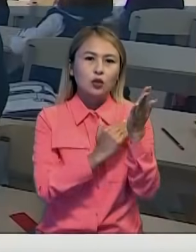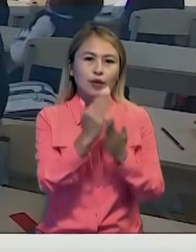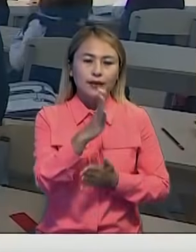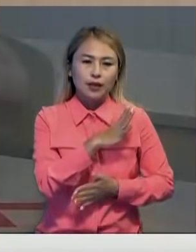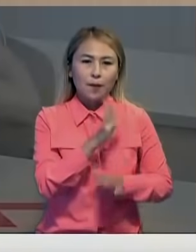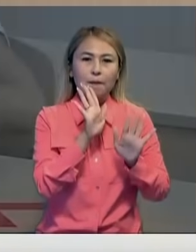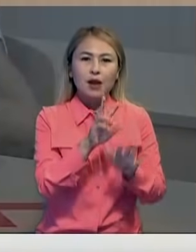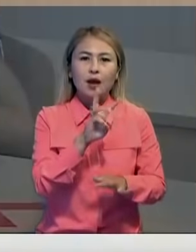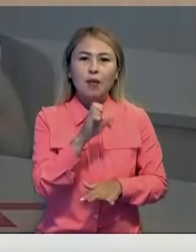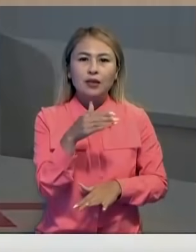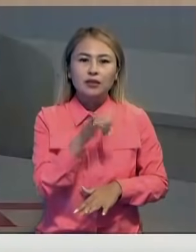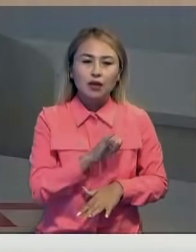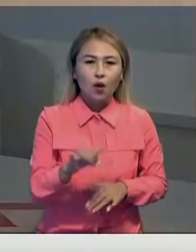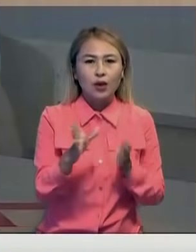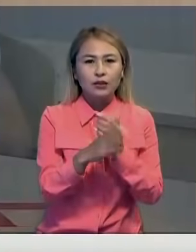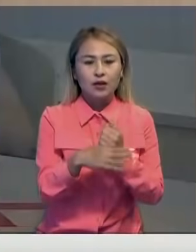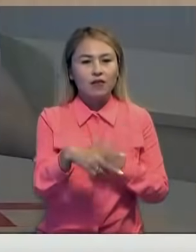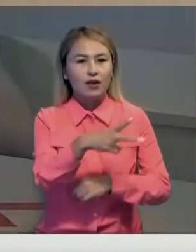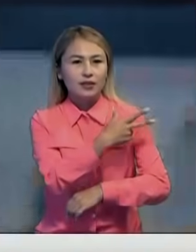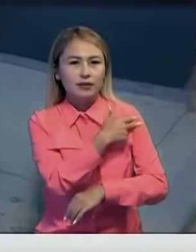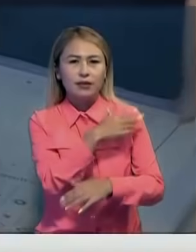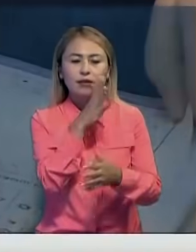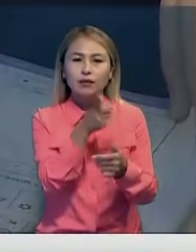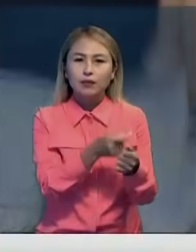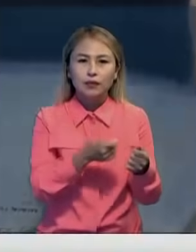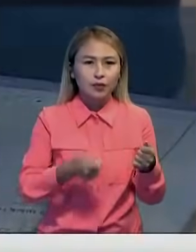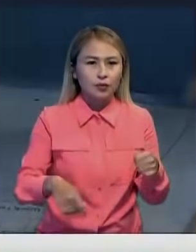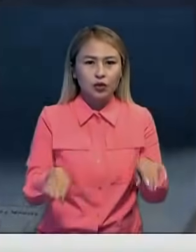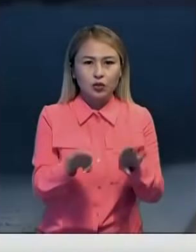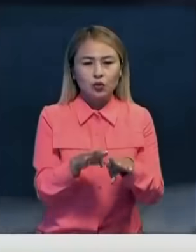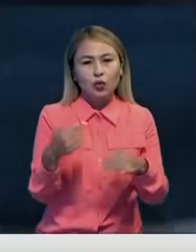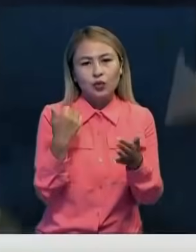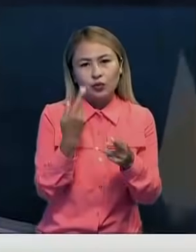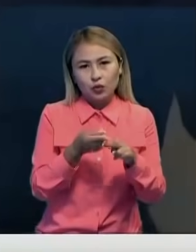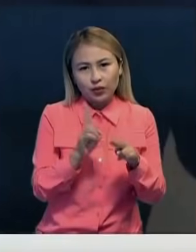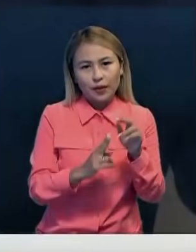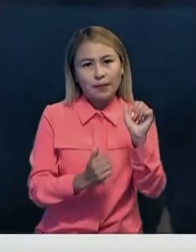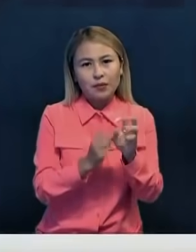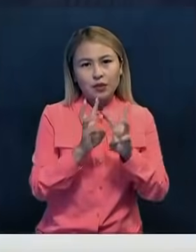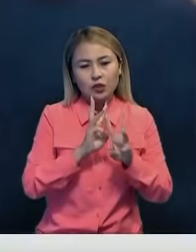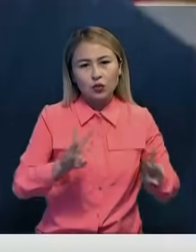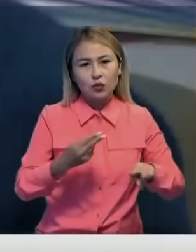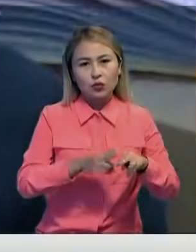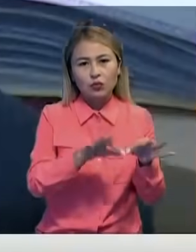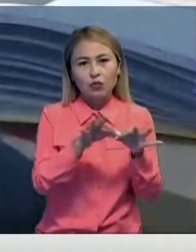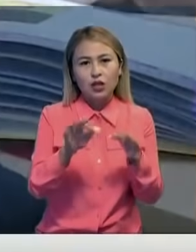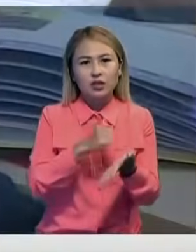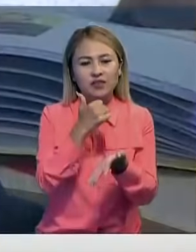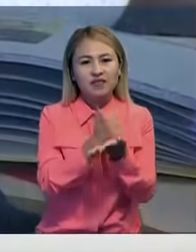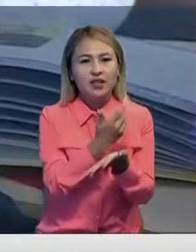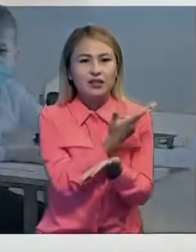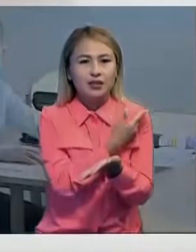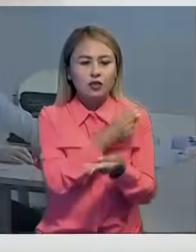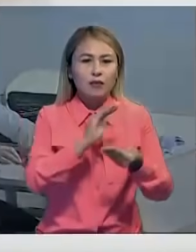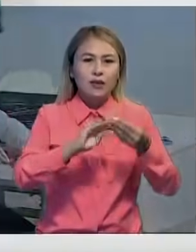қарқыны жоғары екен. Бірақ Маңғыстау мен Атырауда вакциналау тым баяу жүріп жатыр. Сондықтан премьер-министр осы өңір